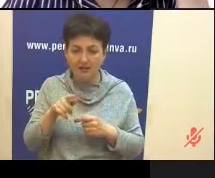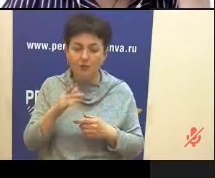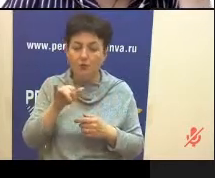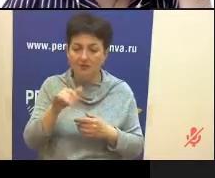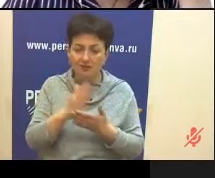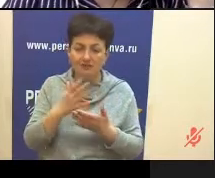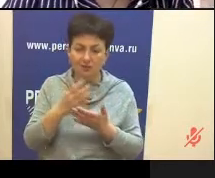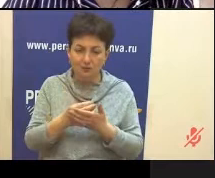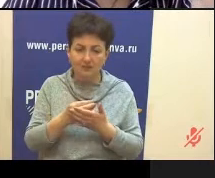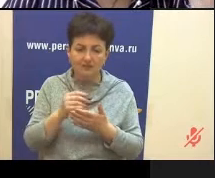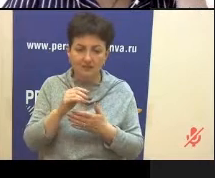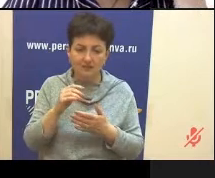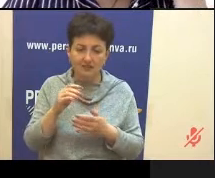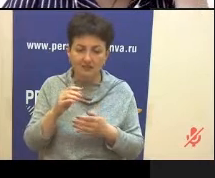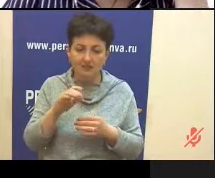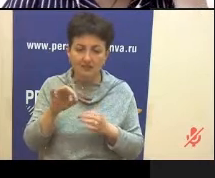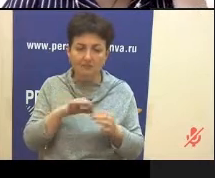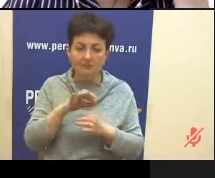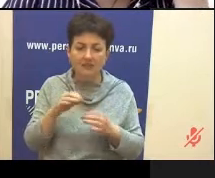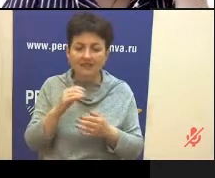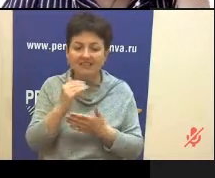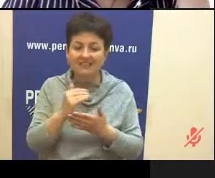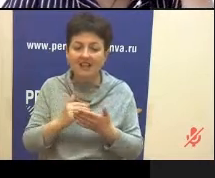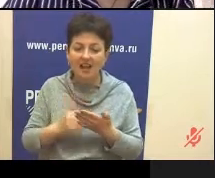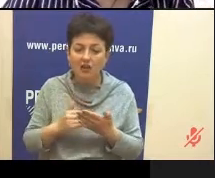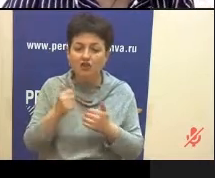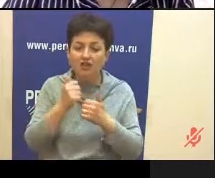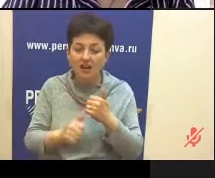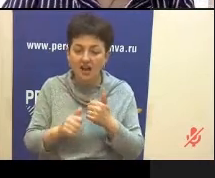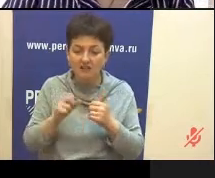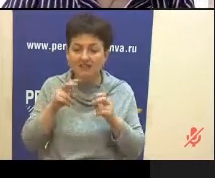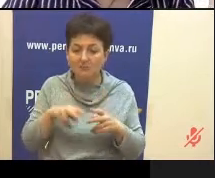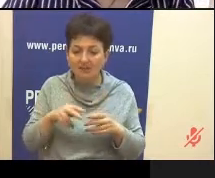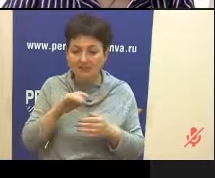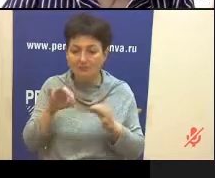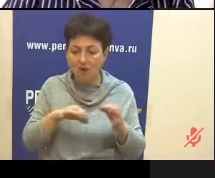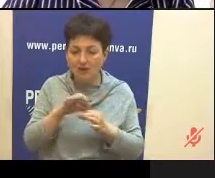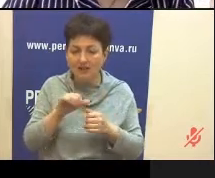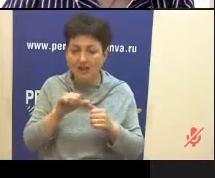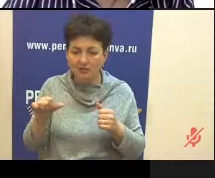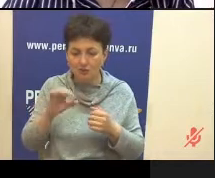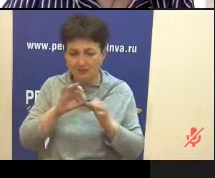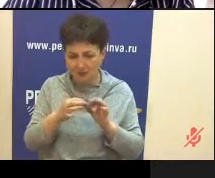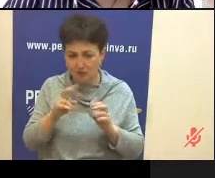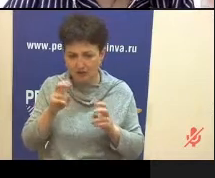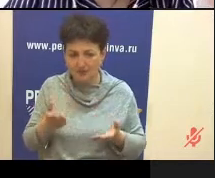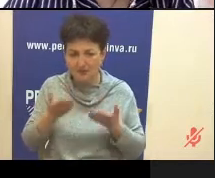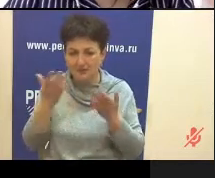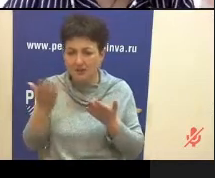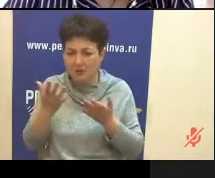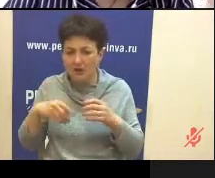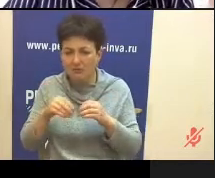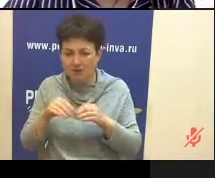информационный портал «Такие дела». У него есть собственная группа спецпроектов. И задача каждого из этих спецпроектов – поднимать